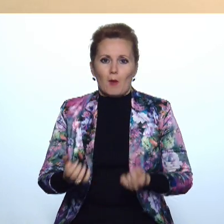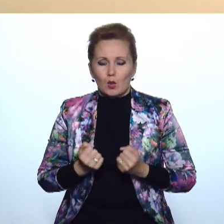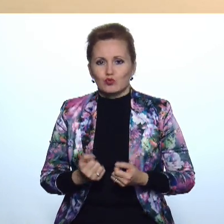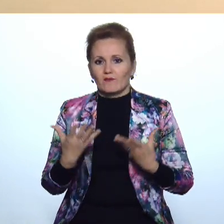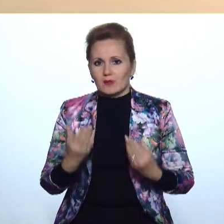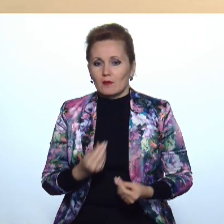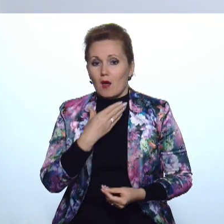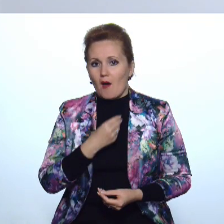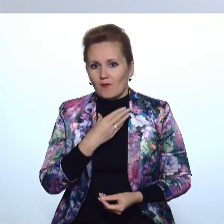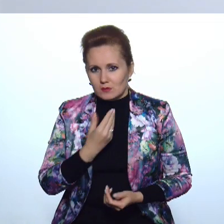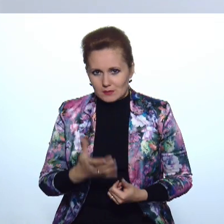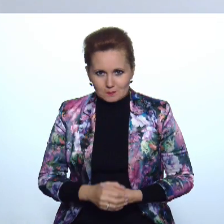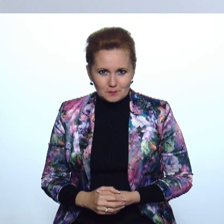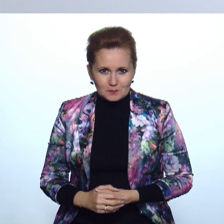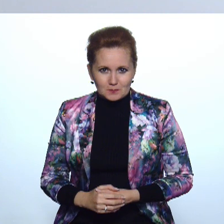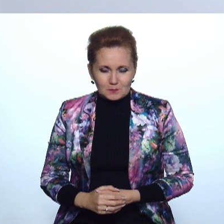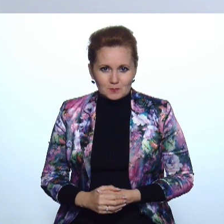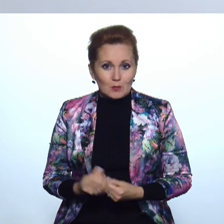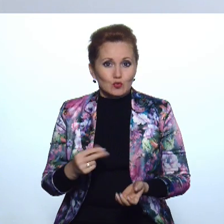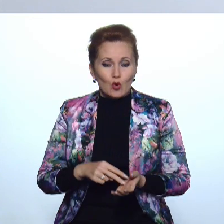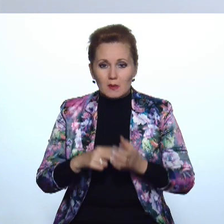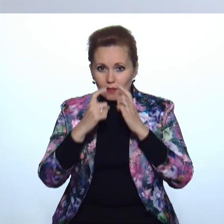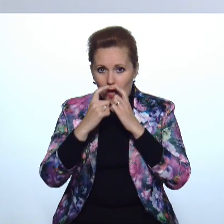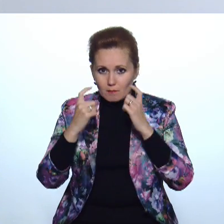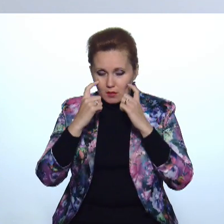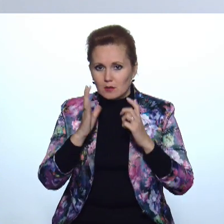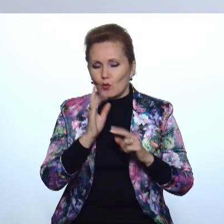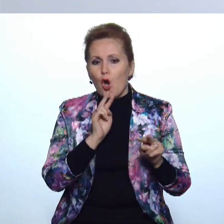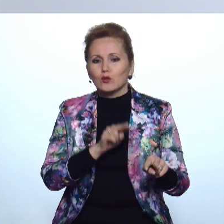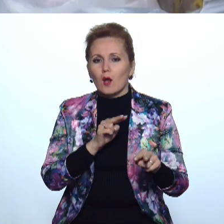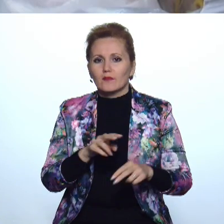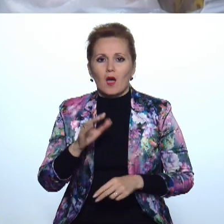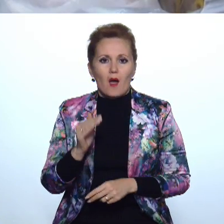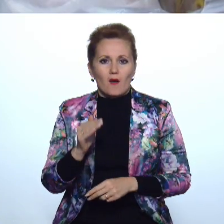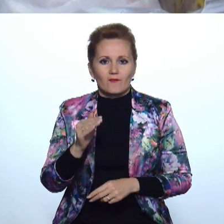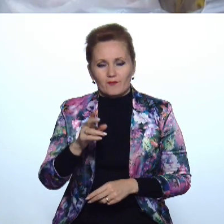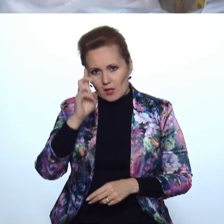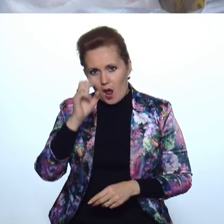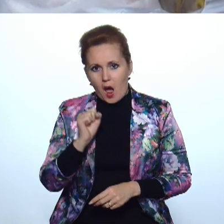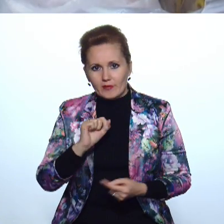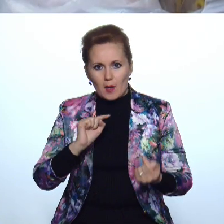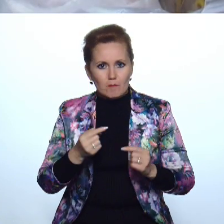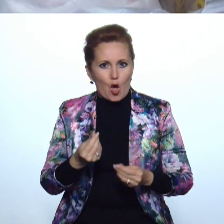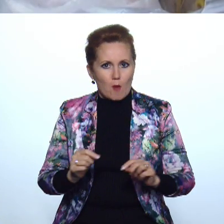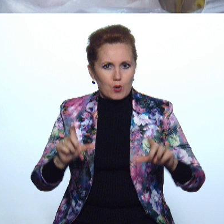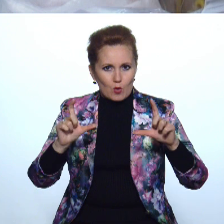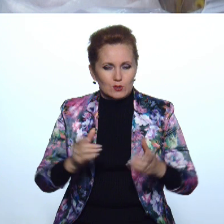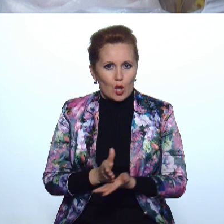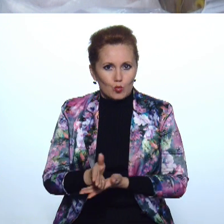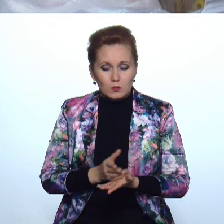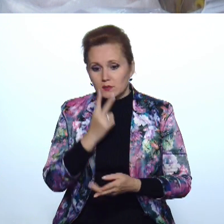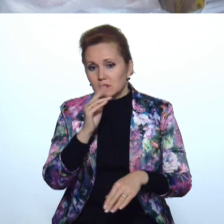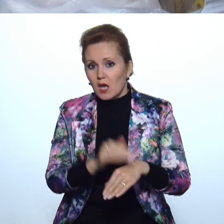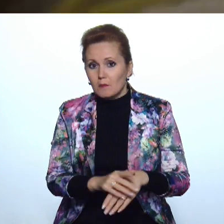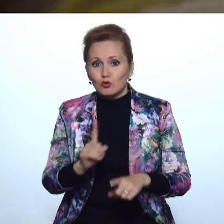в день аванса. Цены на маски проконтролирует антимонопольная служба. В ведомстве предлагают жителям республики, если они заметят,